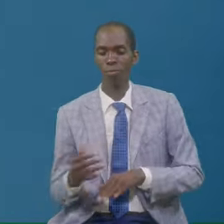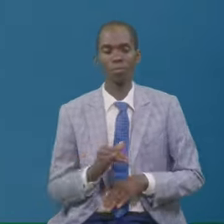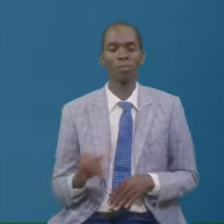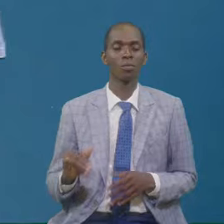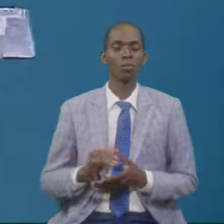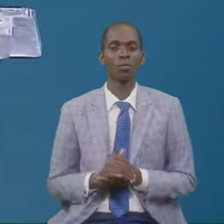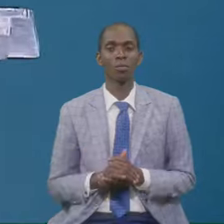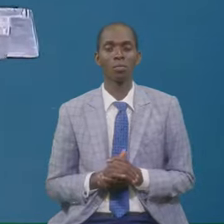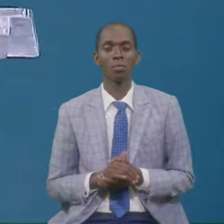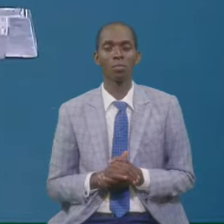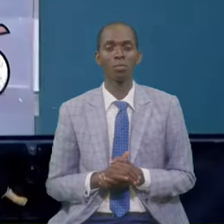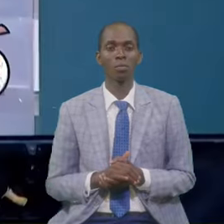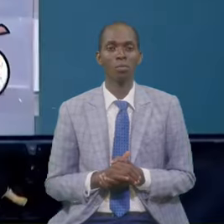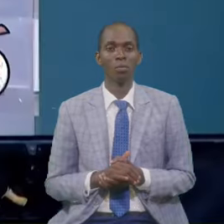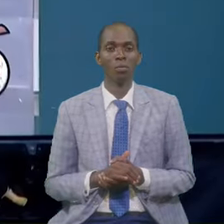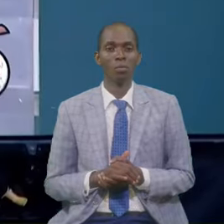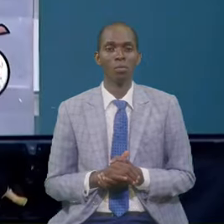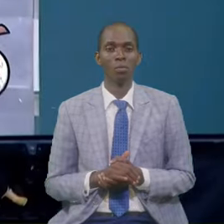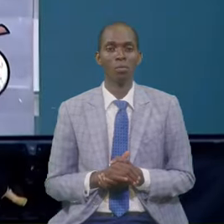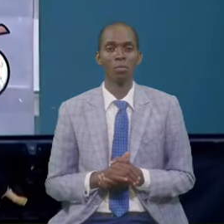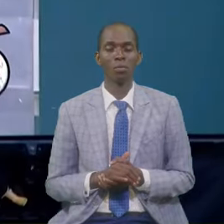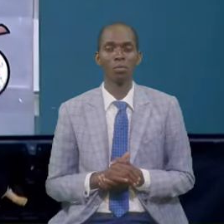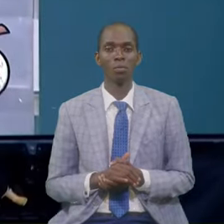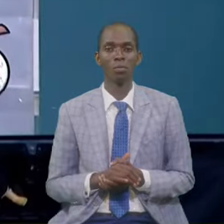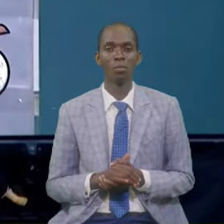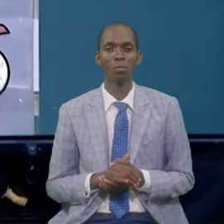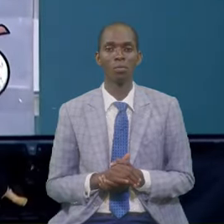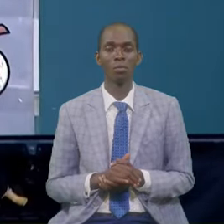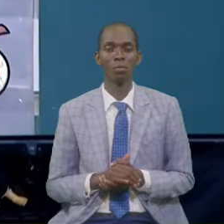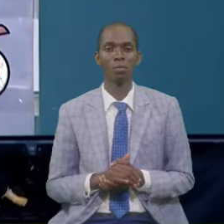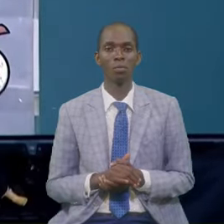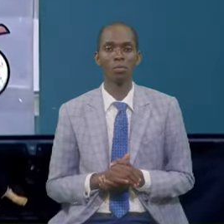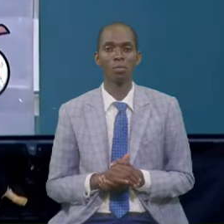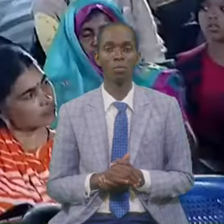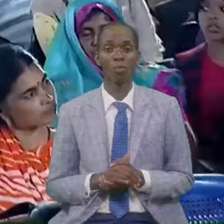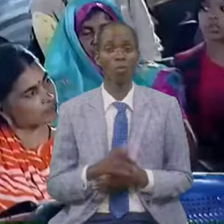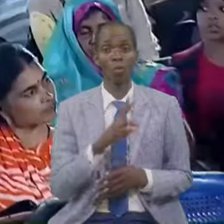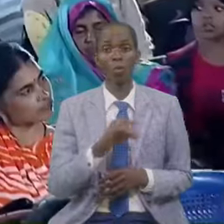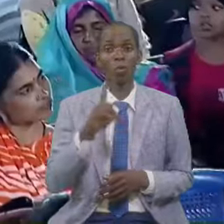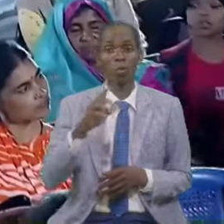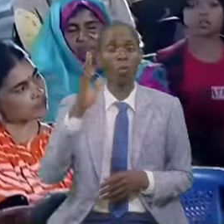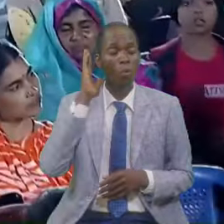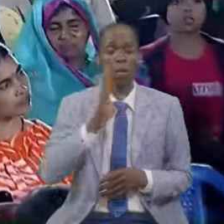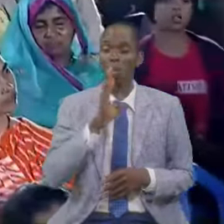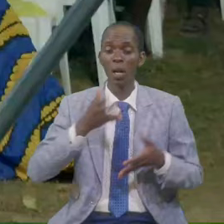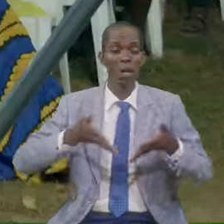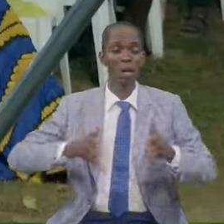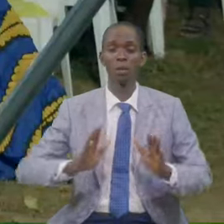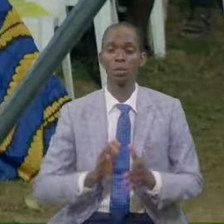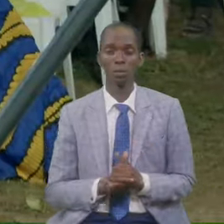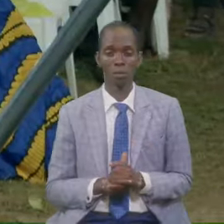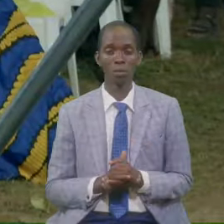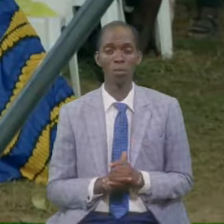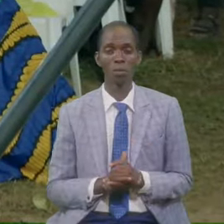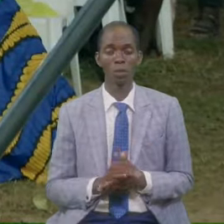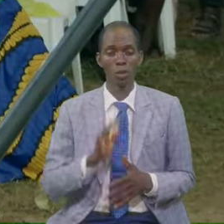ఉన్నా అద్దరికి మిమ్మును చేర్చాలంటే అది మేము చేయలేము అని చెప్పేస్తారు. Nobody will be allowed. ఎవ్వరు కూడా అనుమతించబడరు.